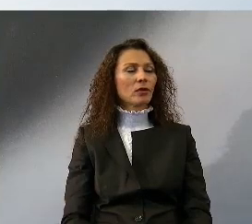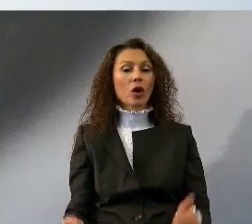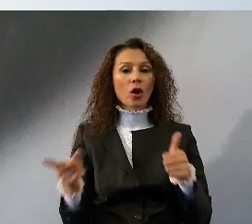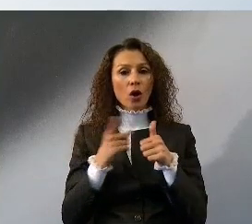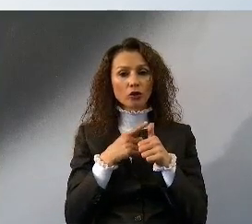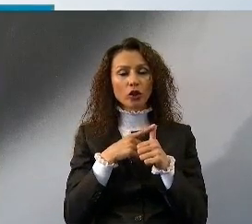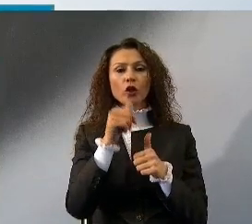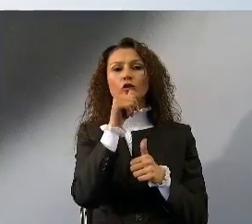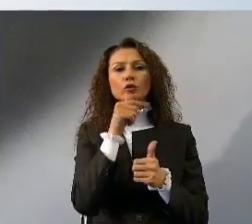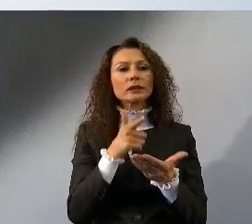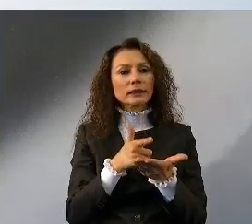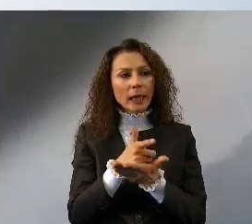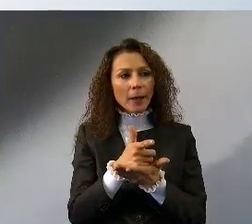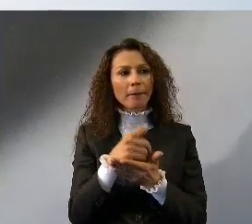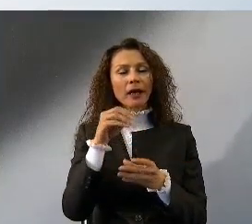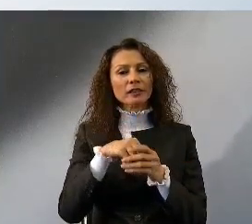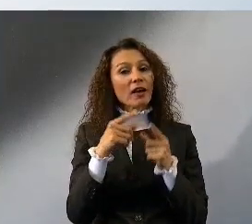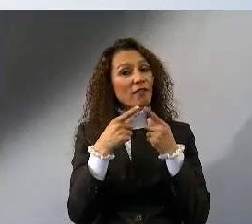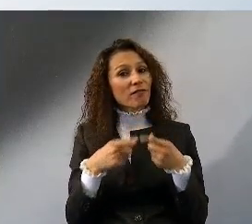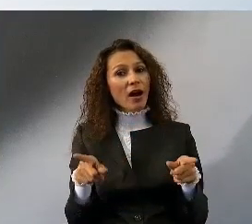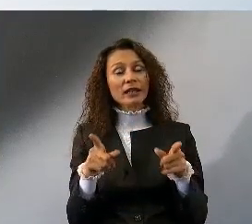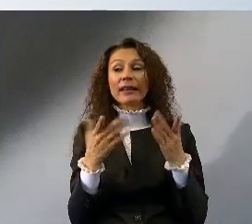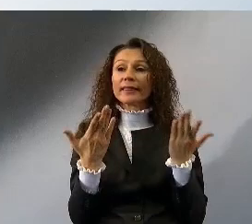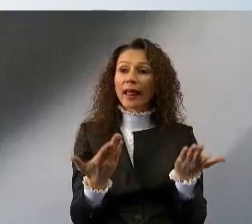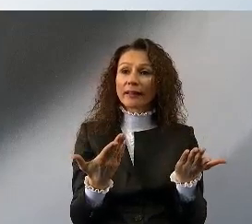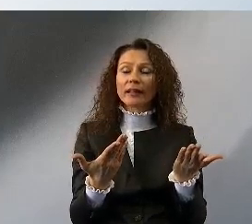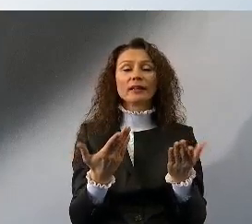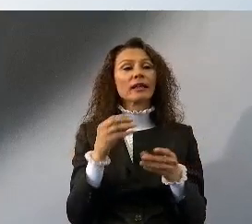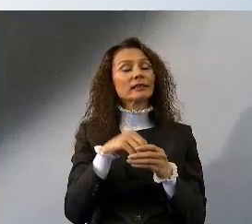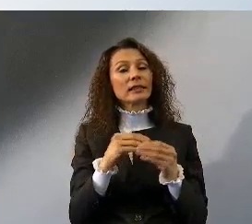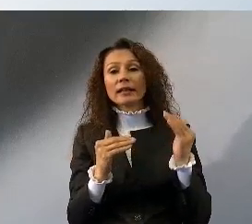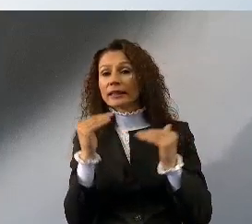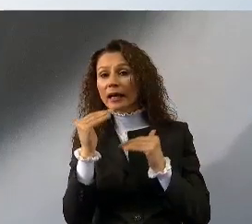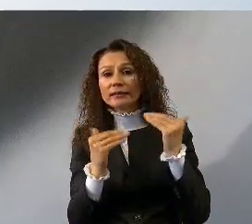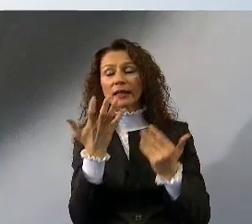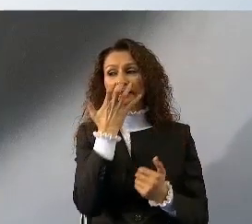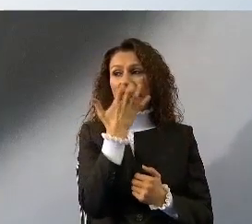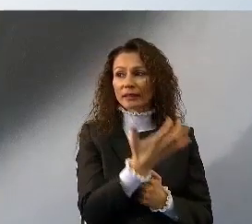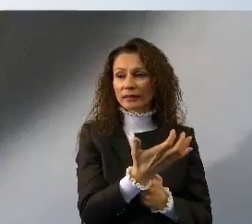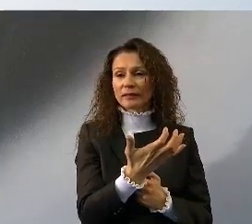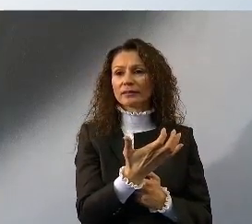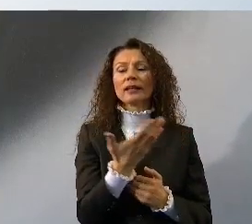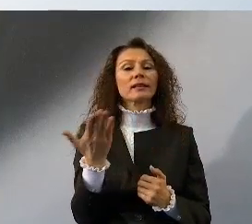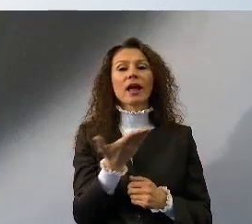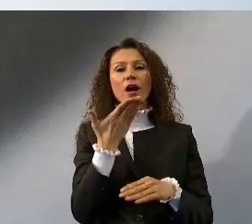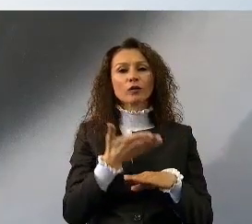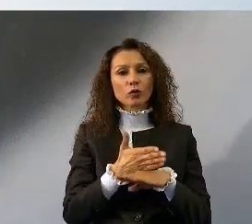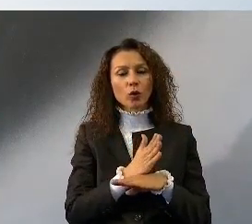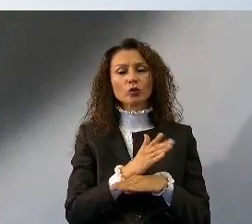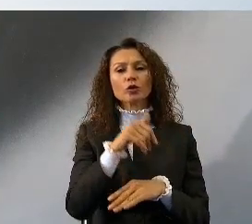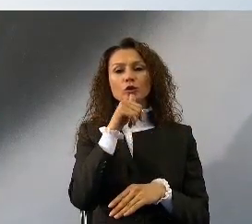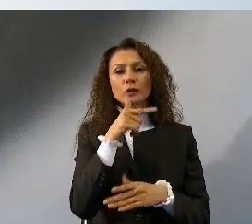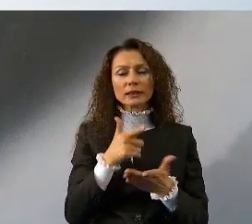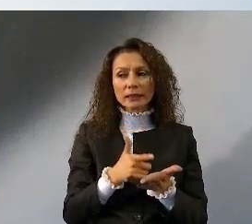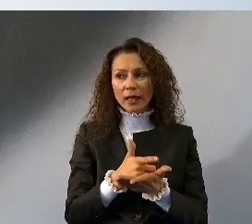Önce sulu tarım mı, kuru tarım mı? Farkı nedir? Ne kadar verim artışı sağlanır? Daha doğrusu sulu tarımda